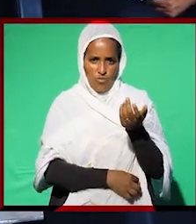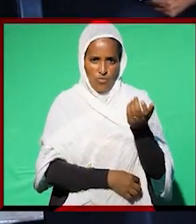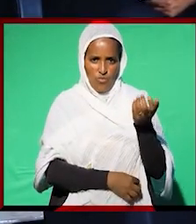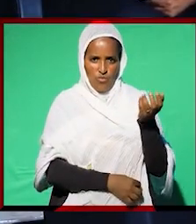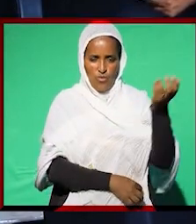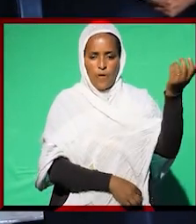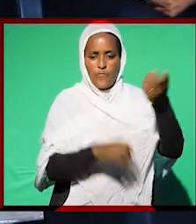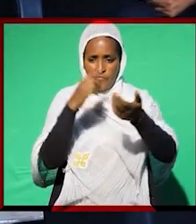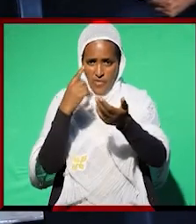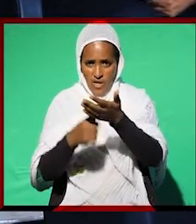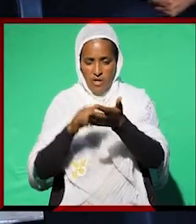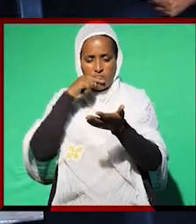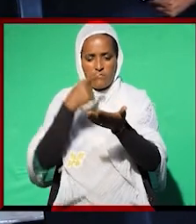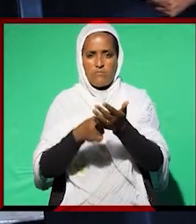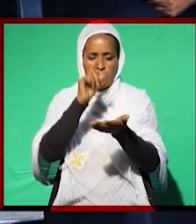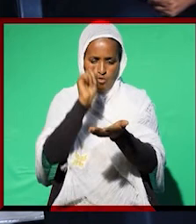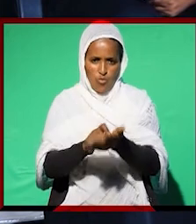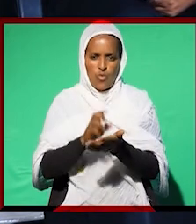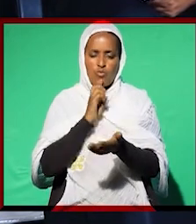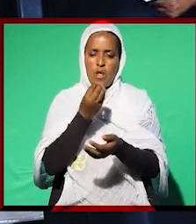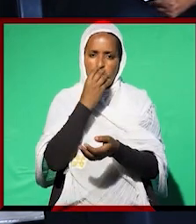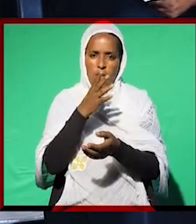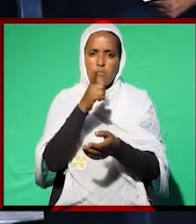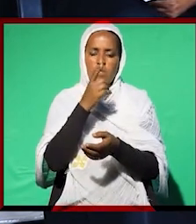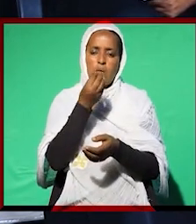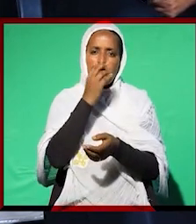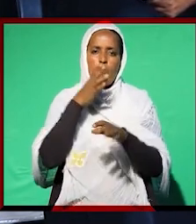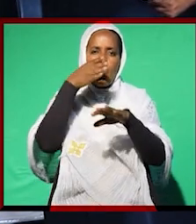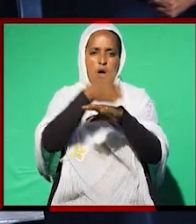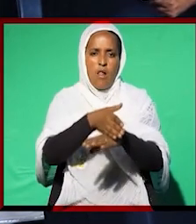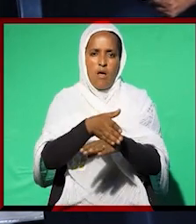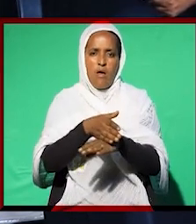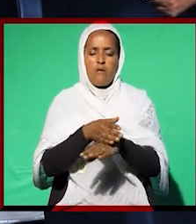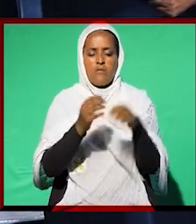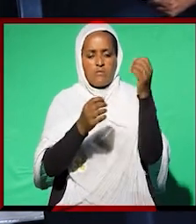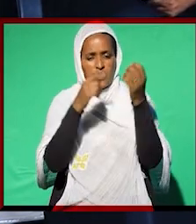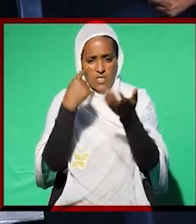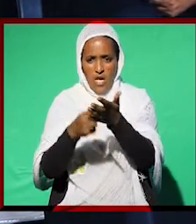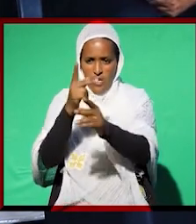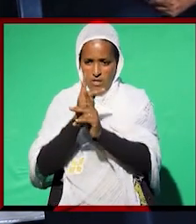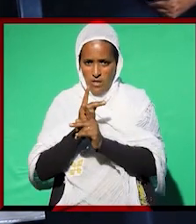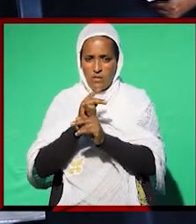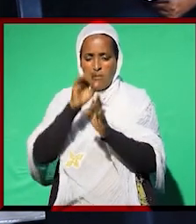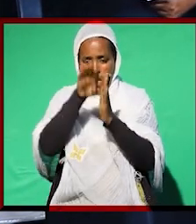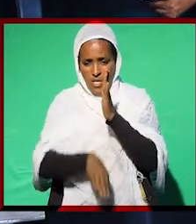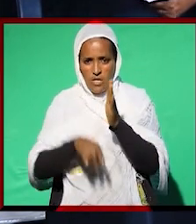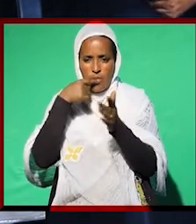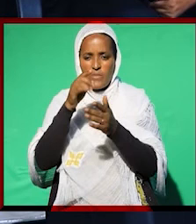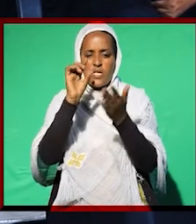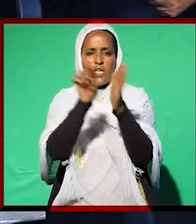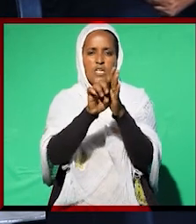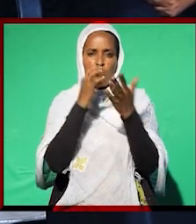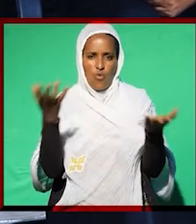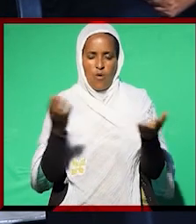ነው። ይህንን ዳታ መዝግበው ቁርስ አልበላህም ሳልበላህምና በኋላ ከዳህ ላይ ይህ ቀነስላል የሚል ፕሪንሲፕል